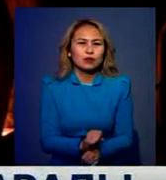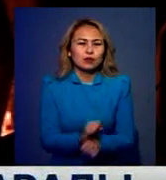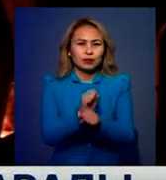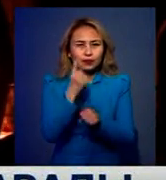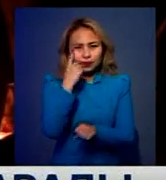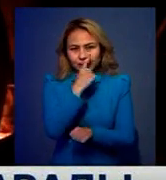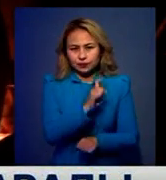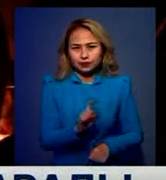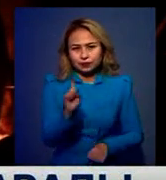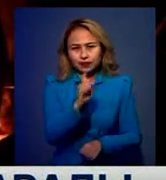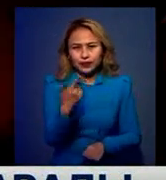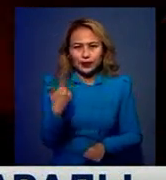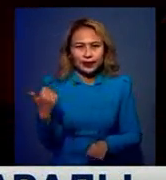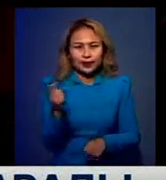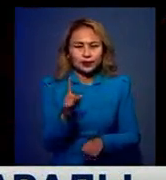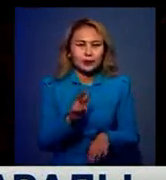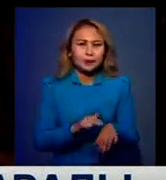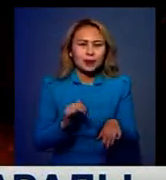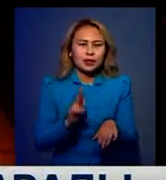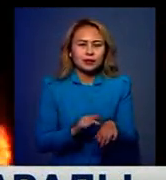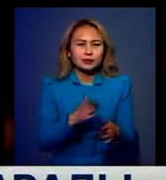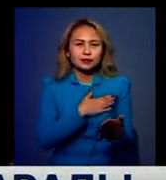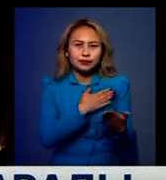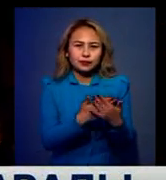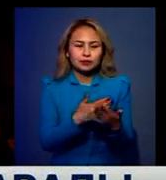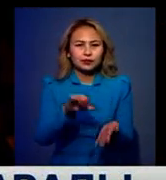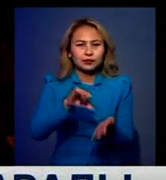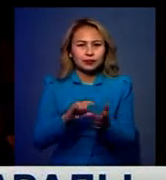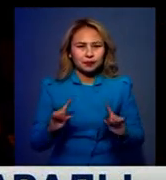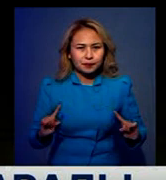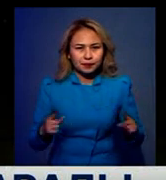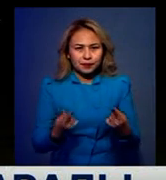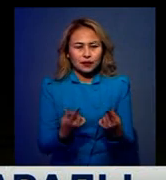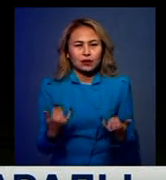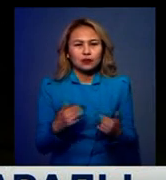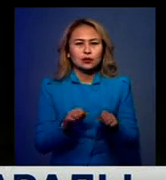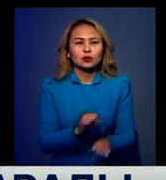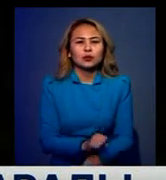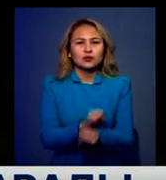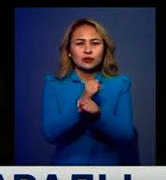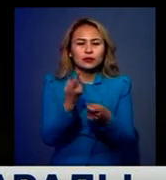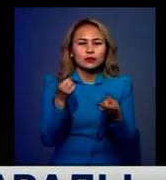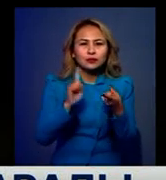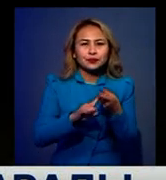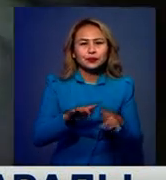көз жасаурататын газ қолданып жатыр. Полиция бірнеше белсендіні тұтқынға алды. Елдегі көтерілістерге